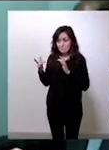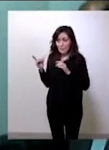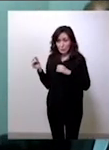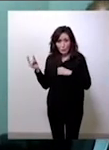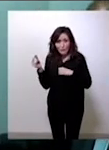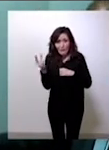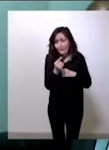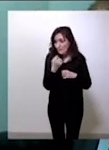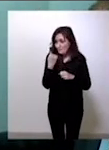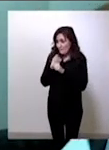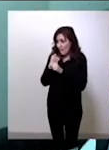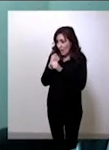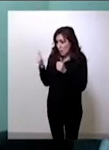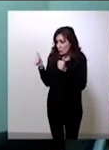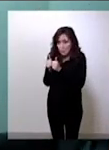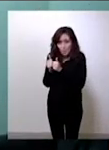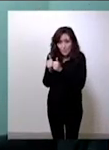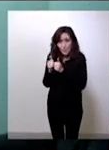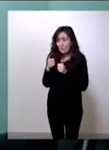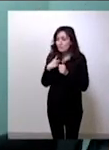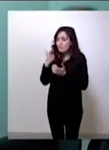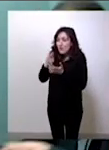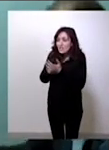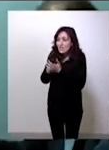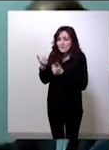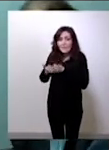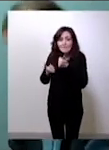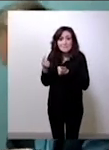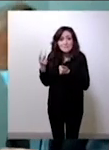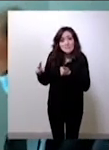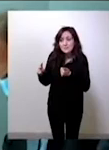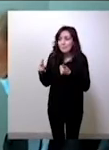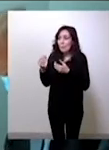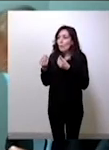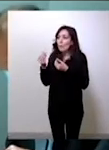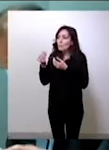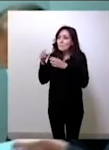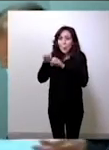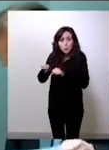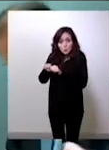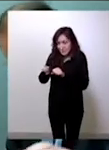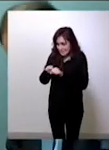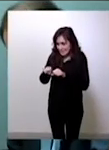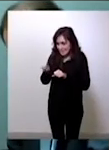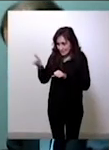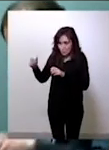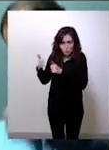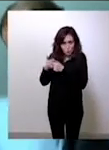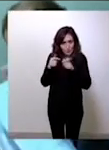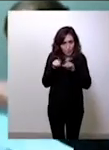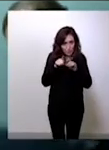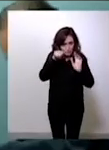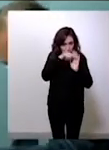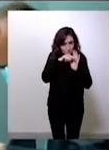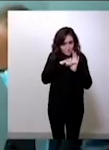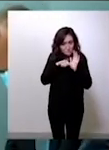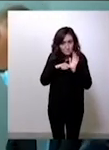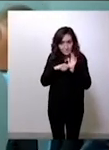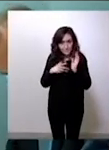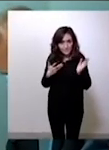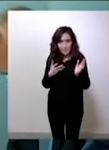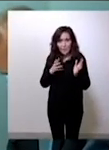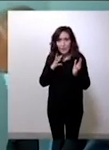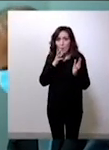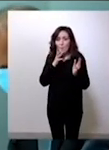travaillent avec nous, auprès de qui nous achetons des prestations ou des biens. Et très clairement, je ne vois pas comment on peut vouloir